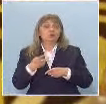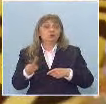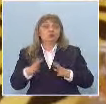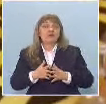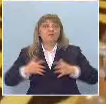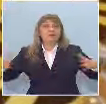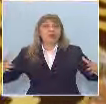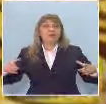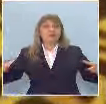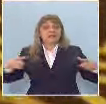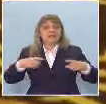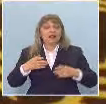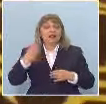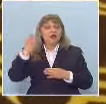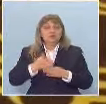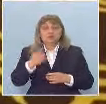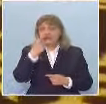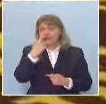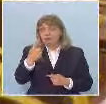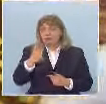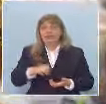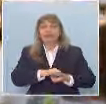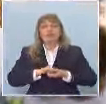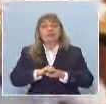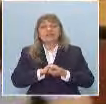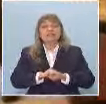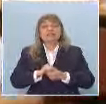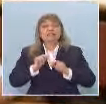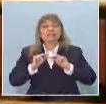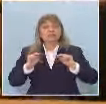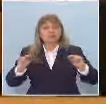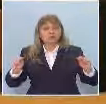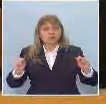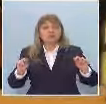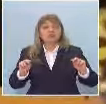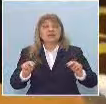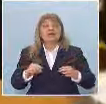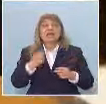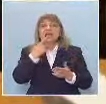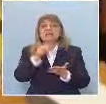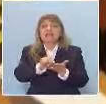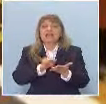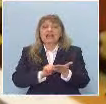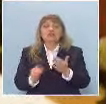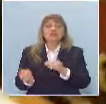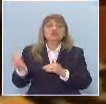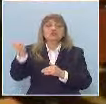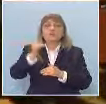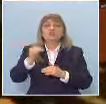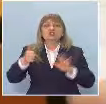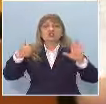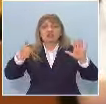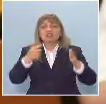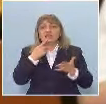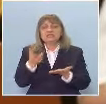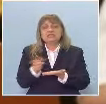момент организаторите ни съобщиха, че от 100 примера 4 листа, задачите са увеличени на 6 листа,